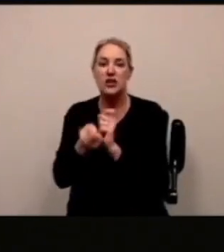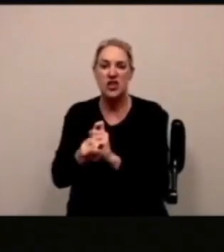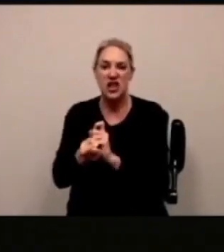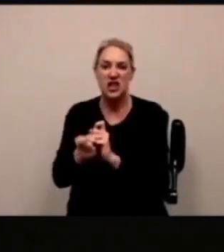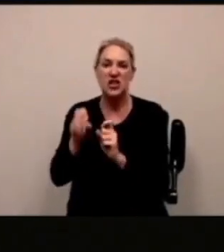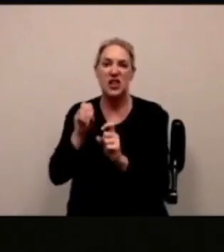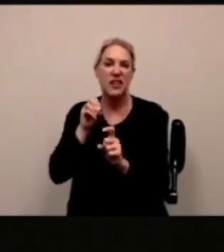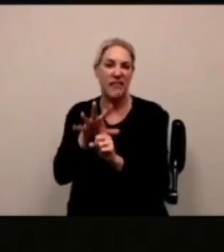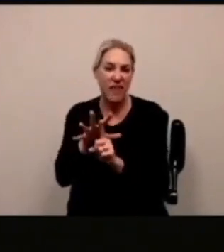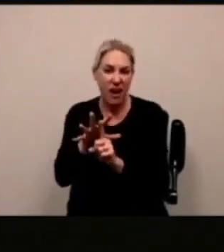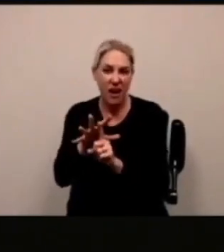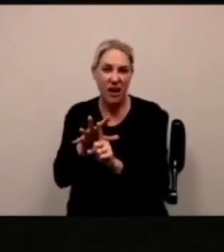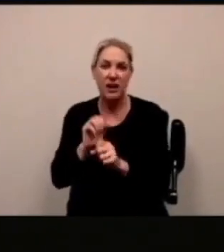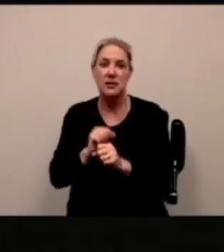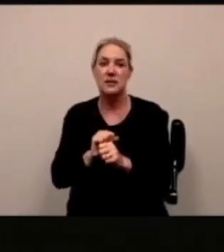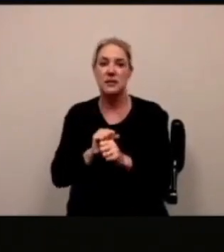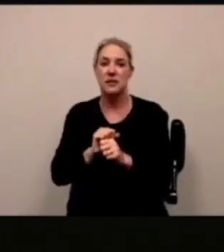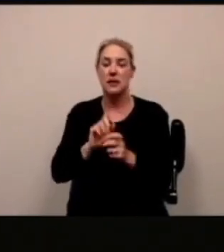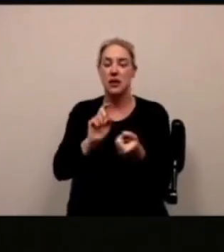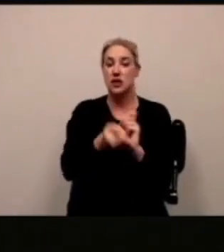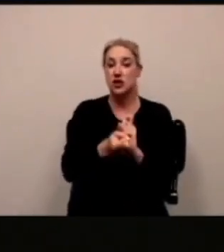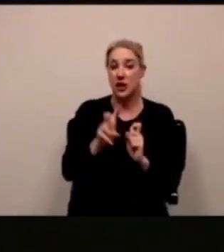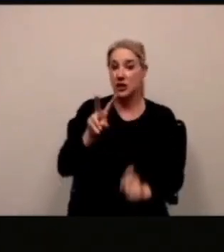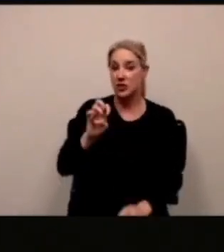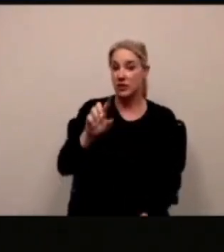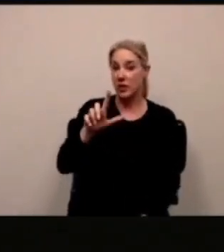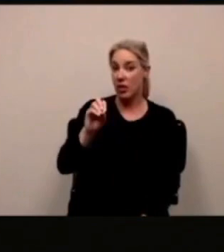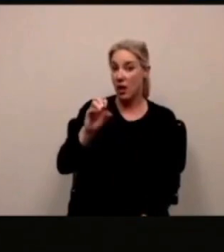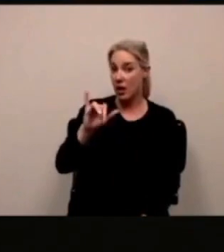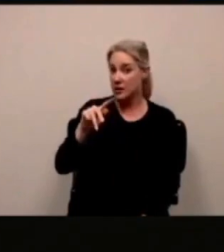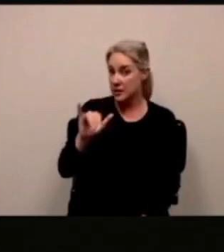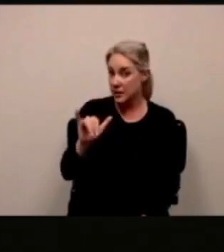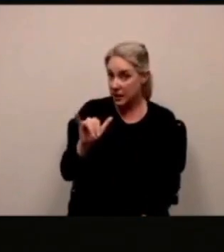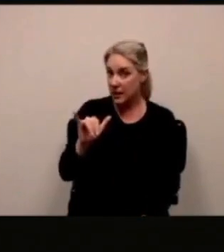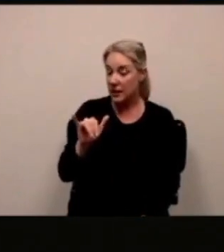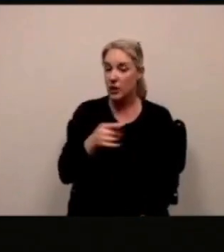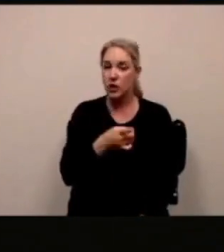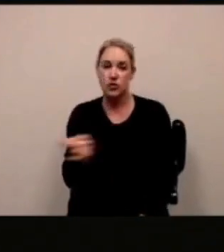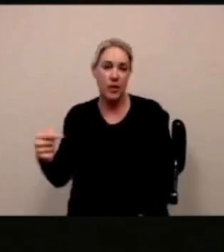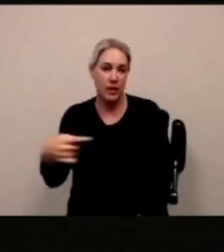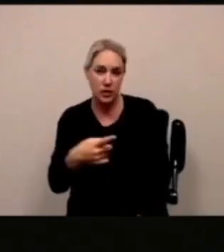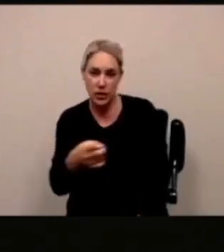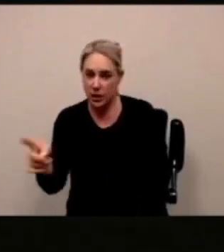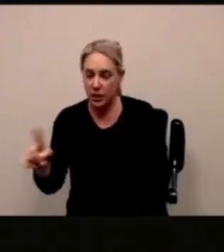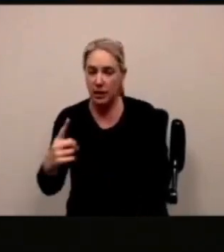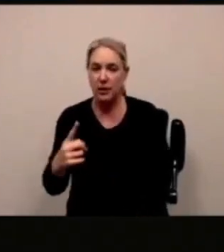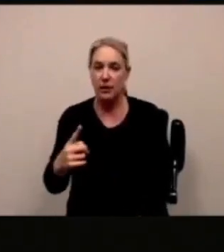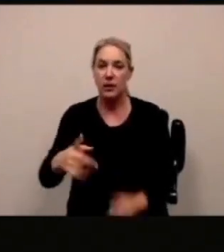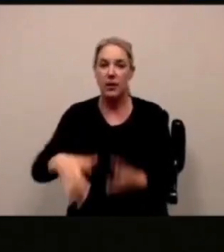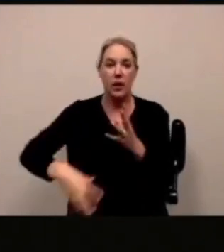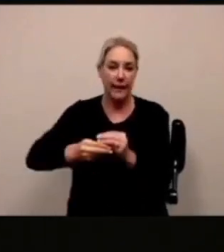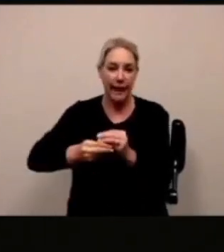ます他にもチャットでいろんなこういうご提案をあといただいています